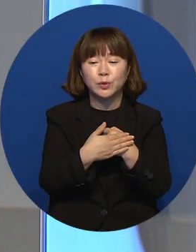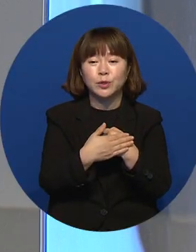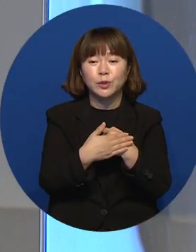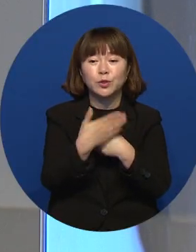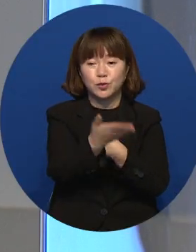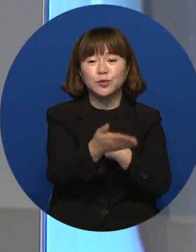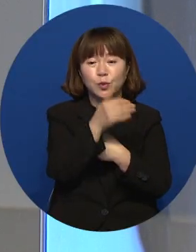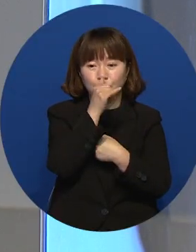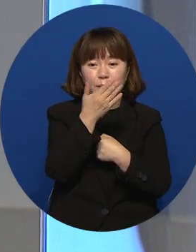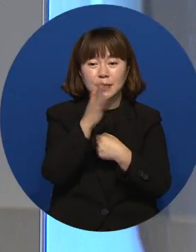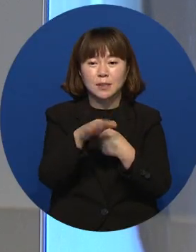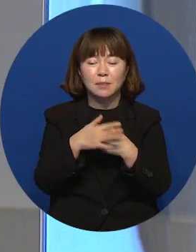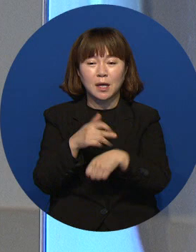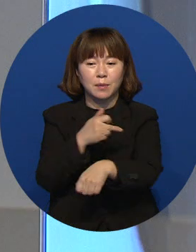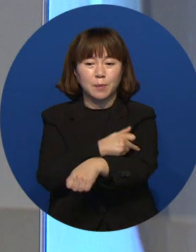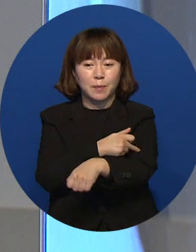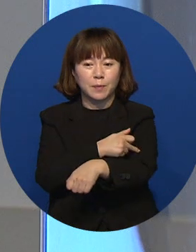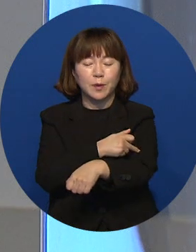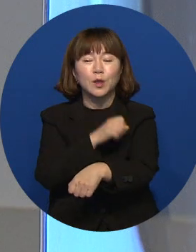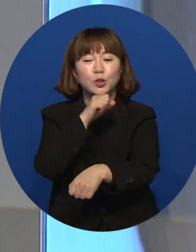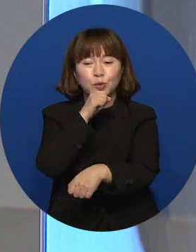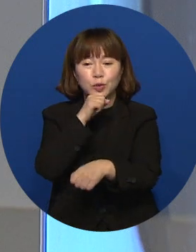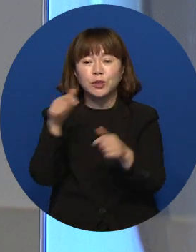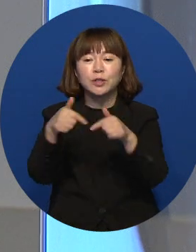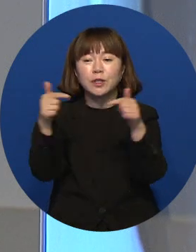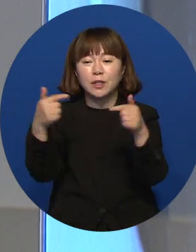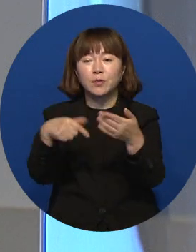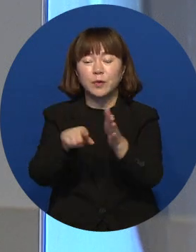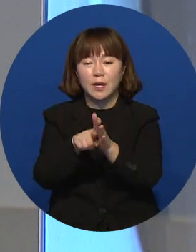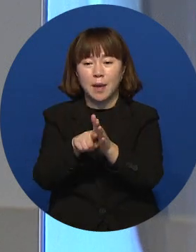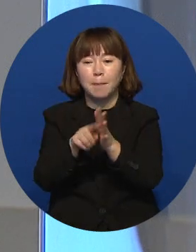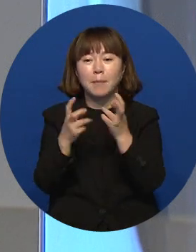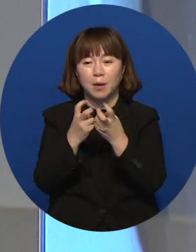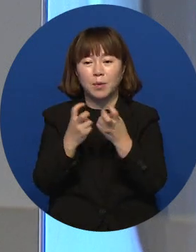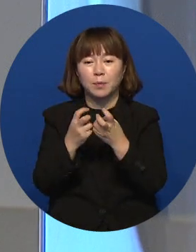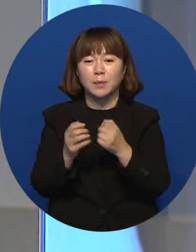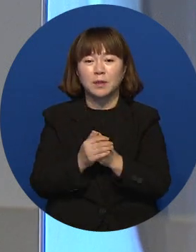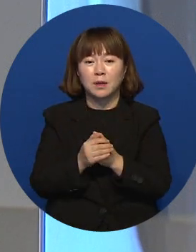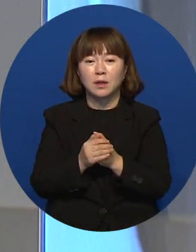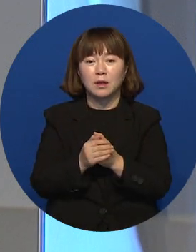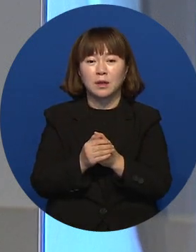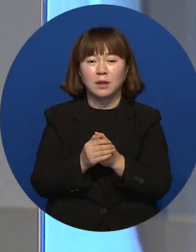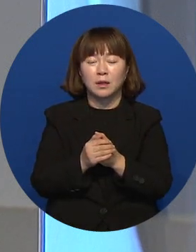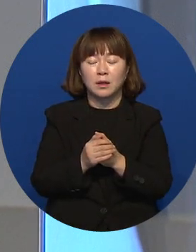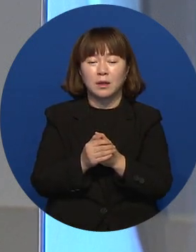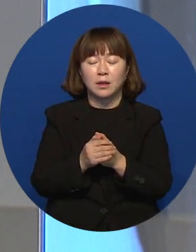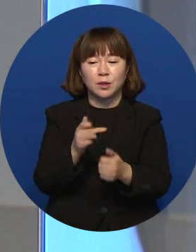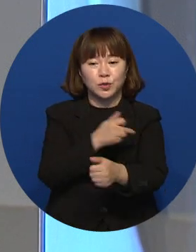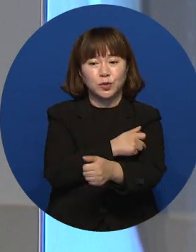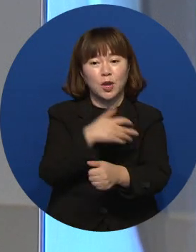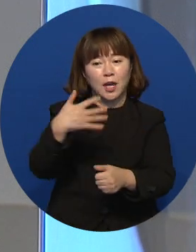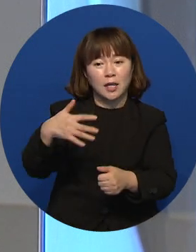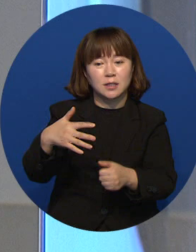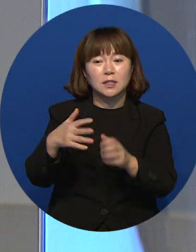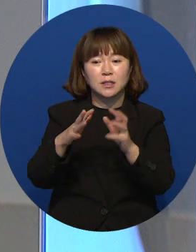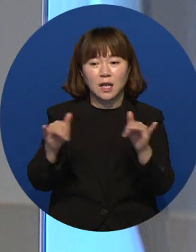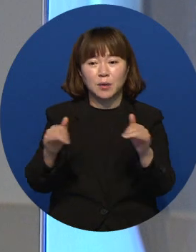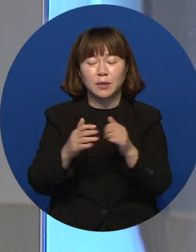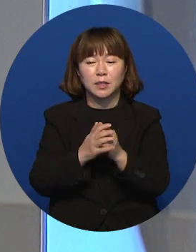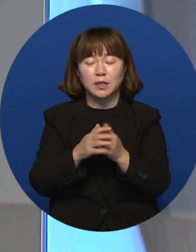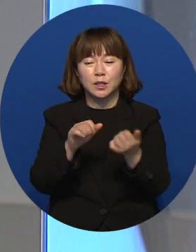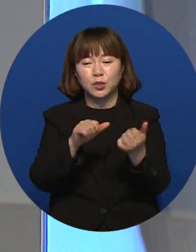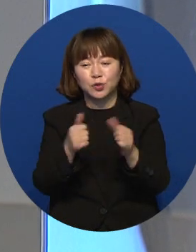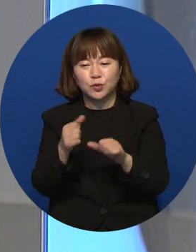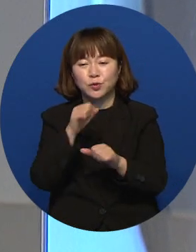조건을 눌러 되요 그래서 그걸 실시하는 건데요 일단 이 접종 자들이 어떤 치명 유리나 중증 봐